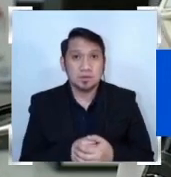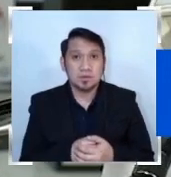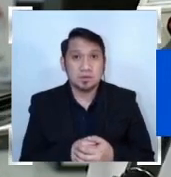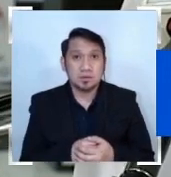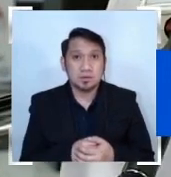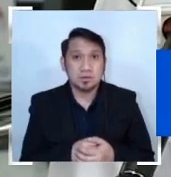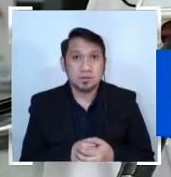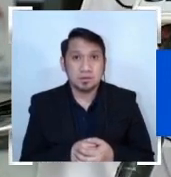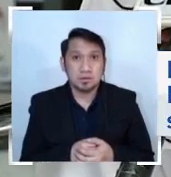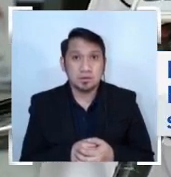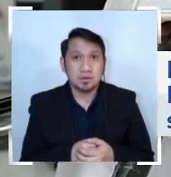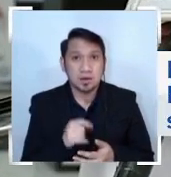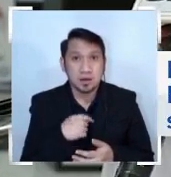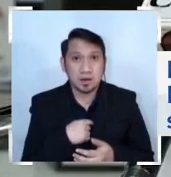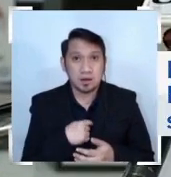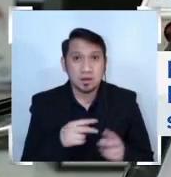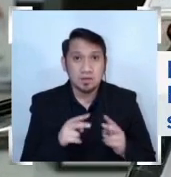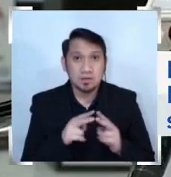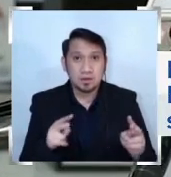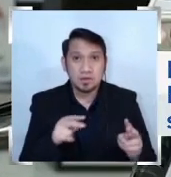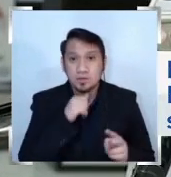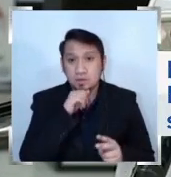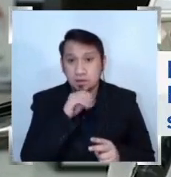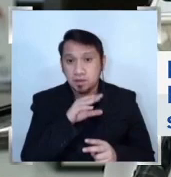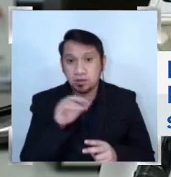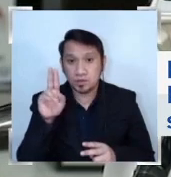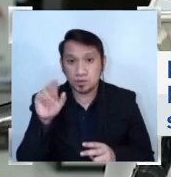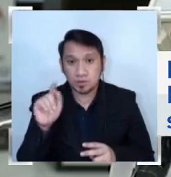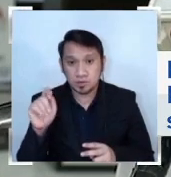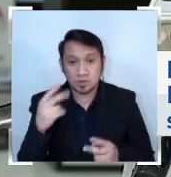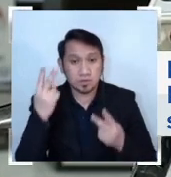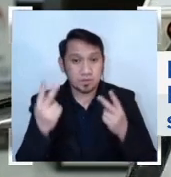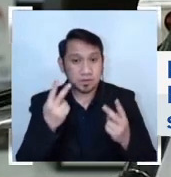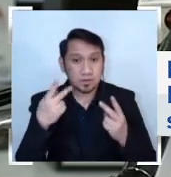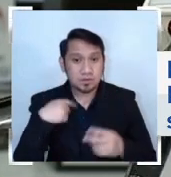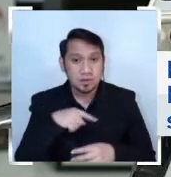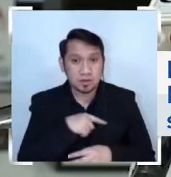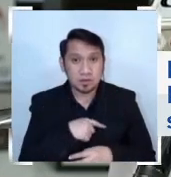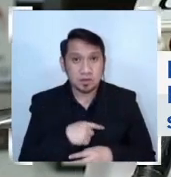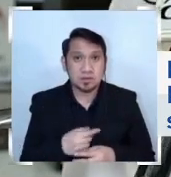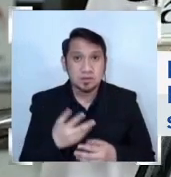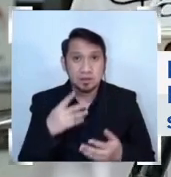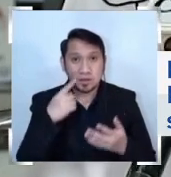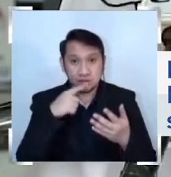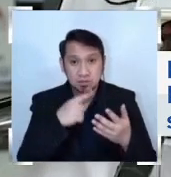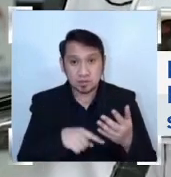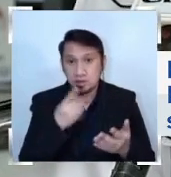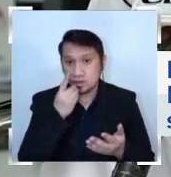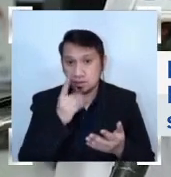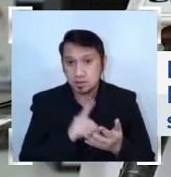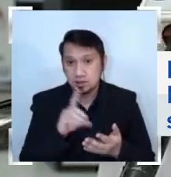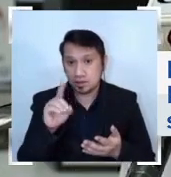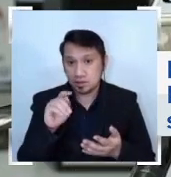very grateful to Ateneo and UST for visiting us today. I invited them to look at the data. And